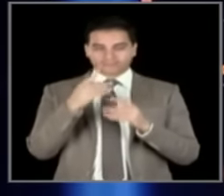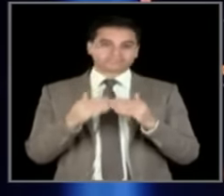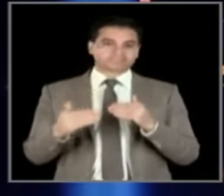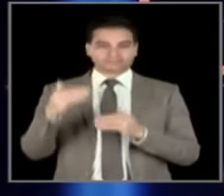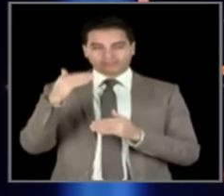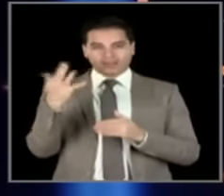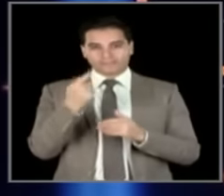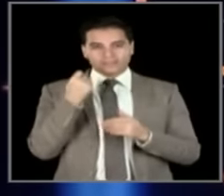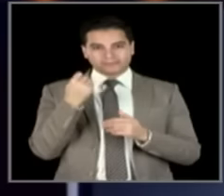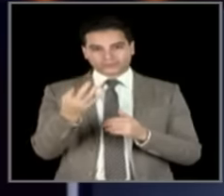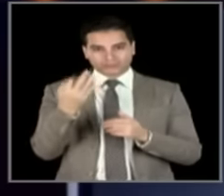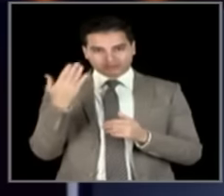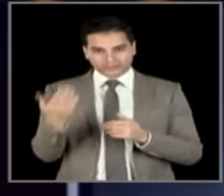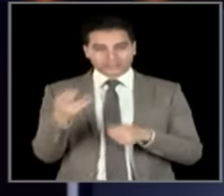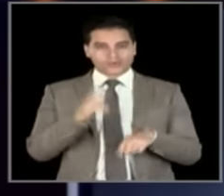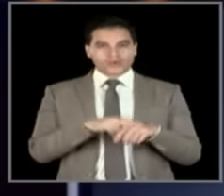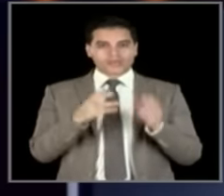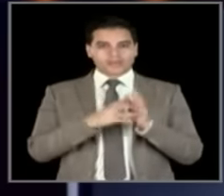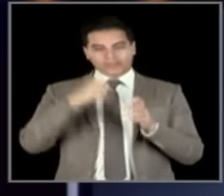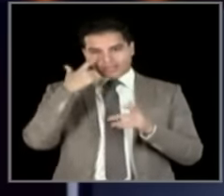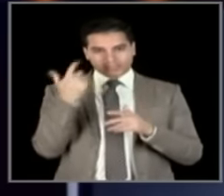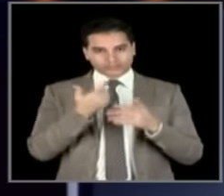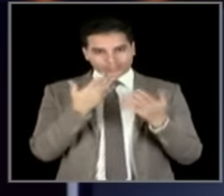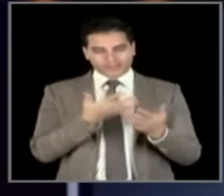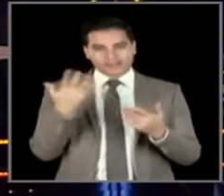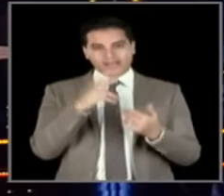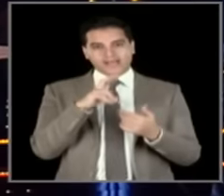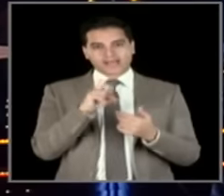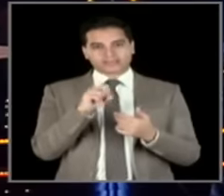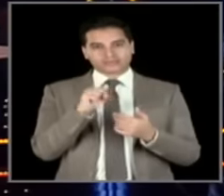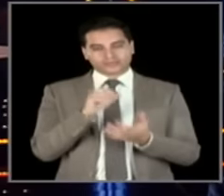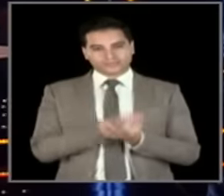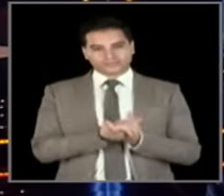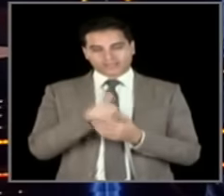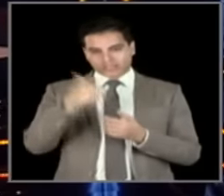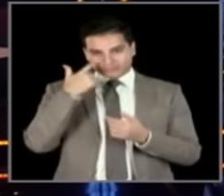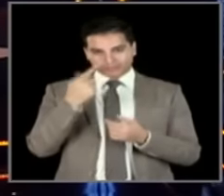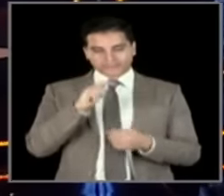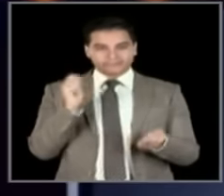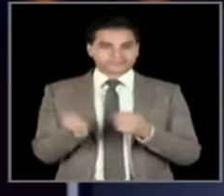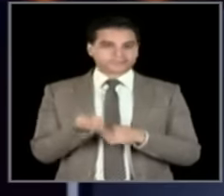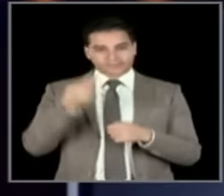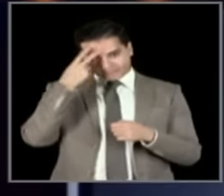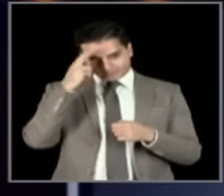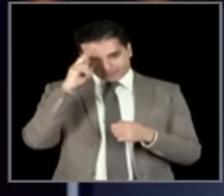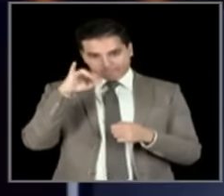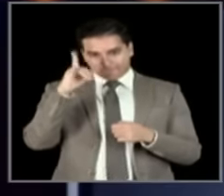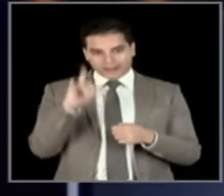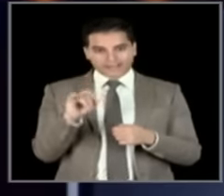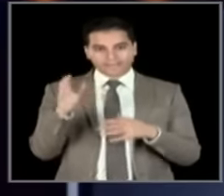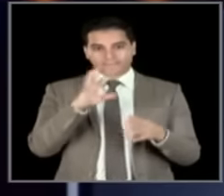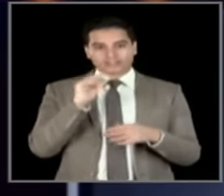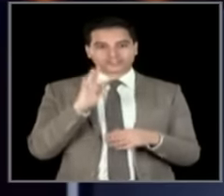متقدمين 35، جامعة عين شمس 25. عين شمس عندنا تغيير، مريم